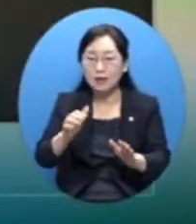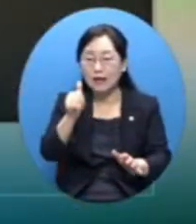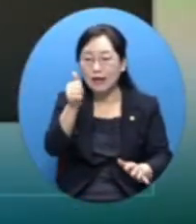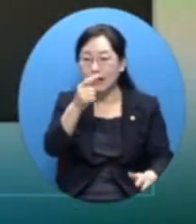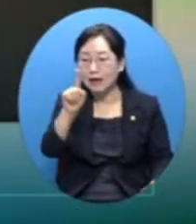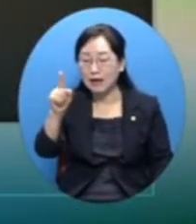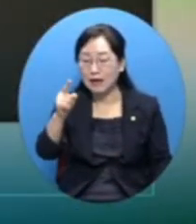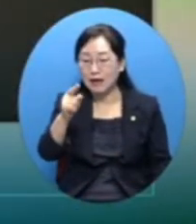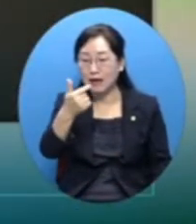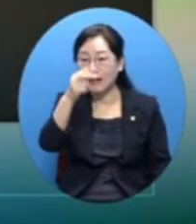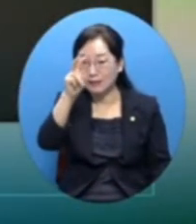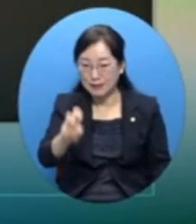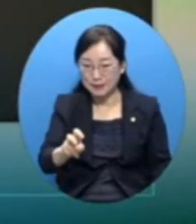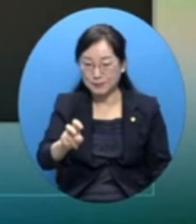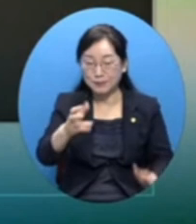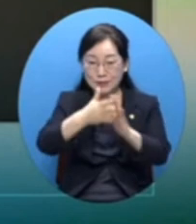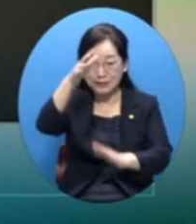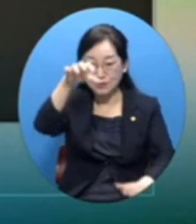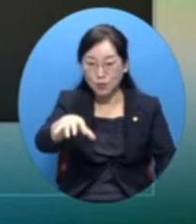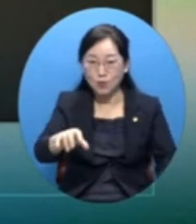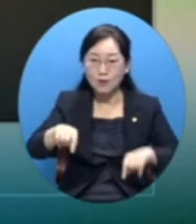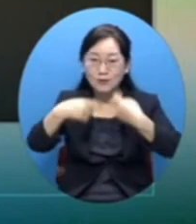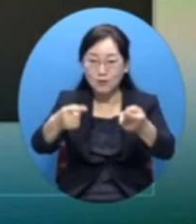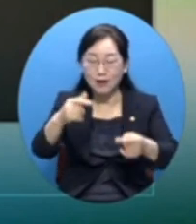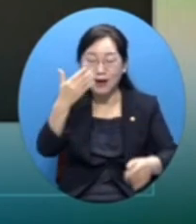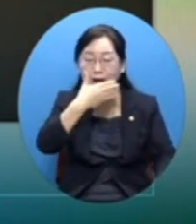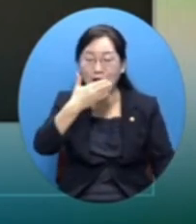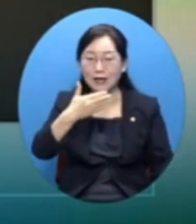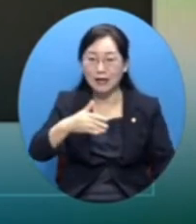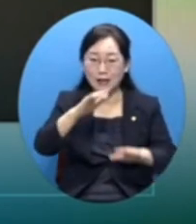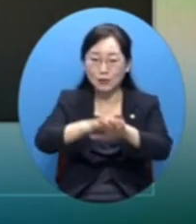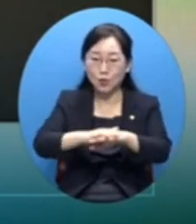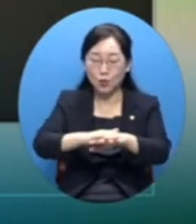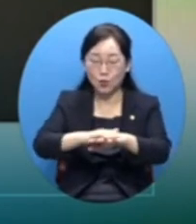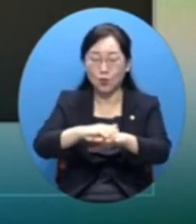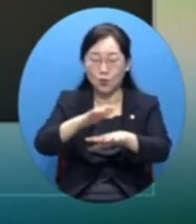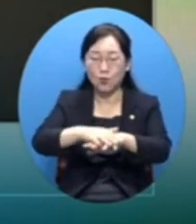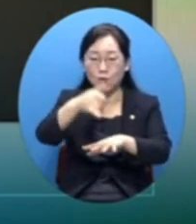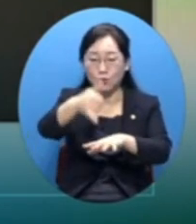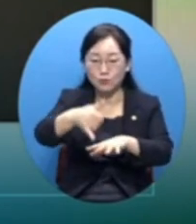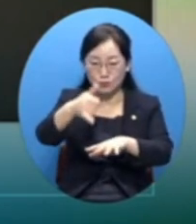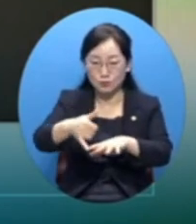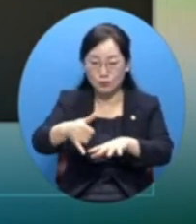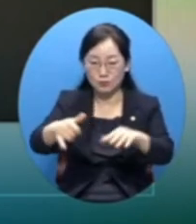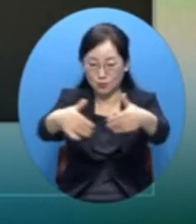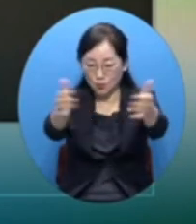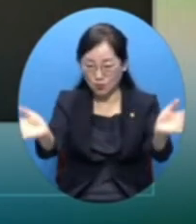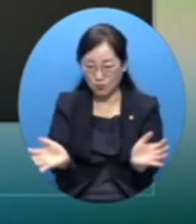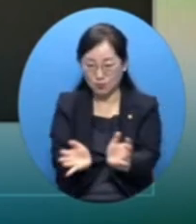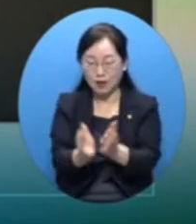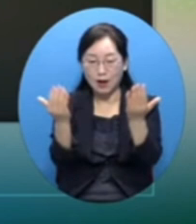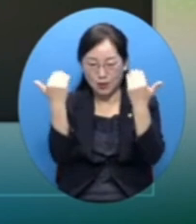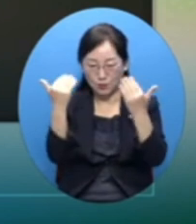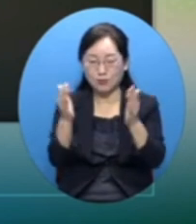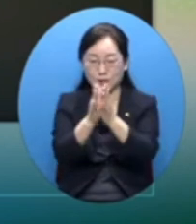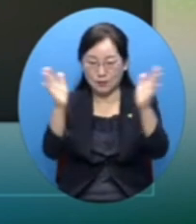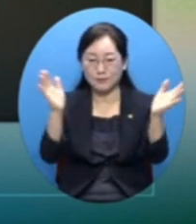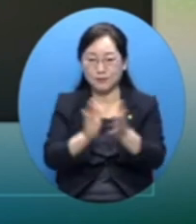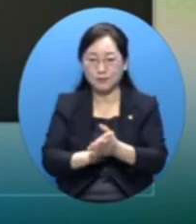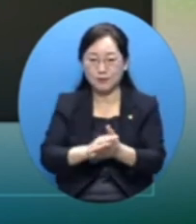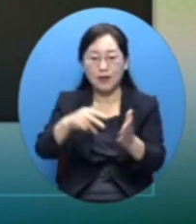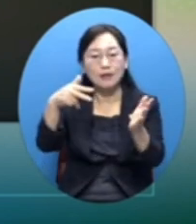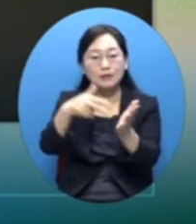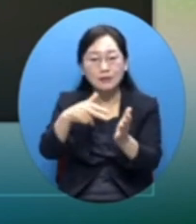1만평을 구입해서 가나안농군학교를 농장을 짓고 농군 학기를 시작합니다이 농장을 통하여 재단법인